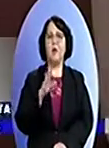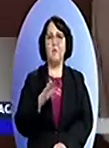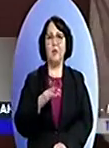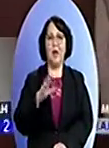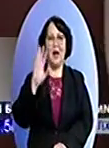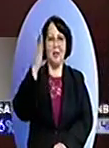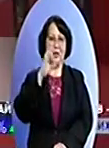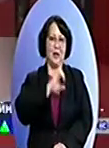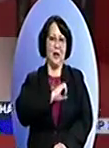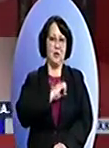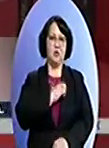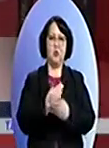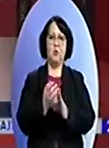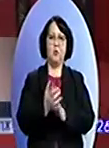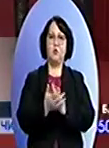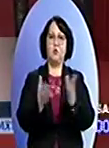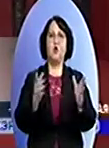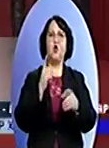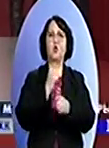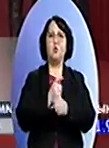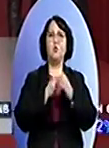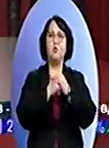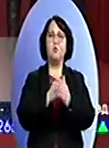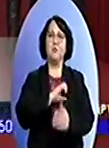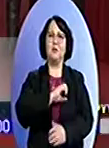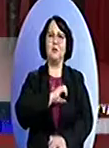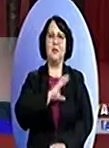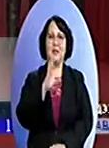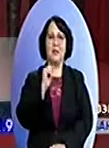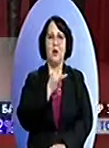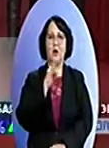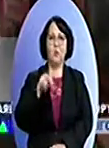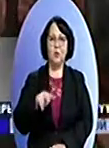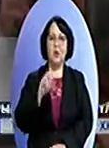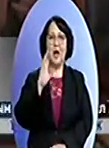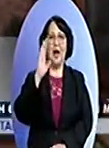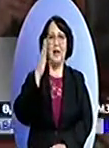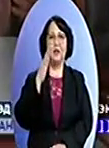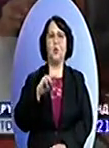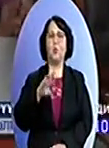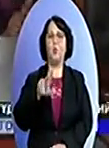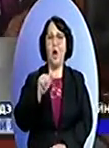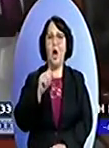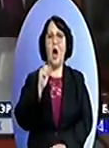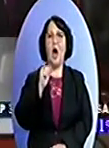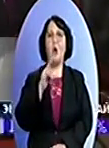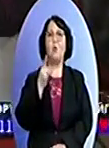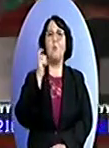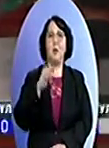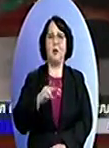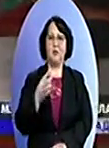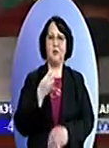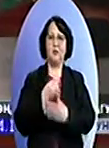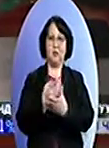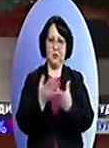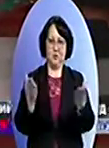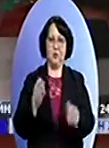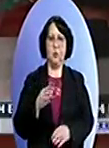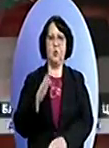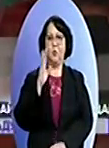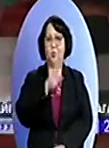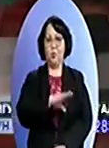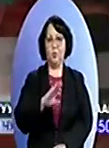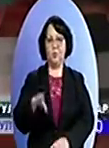ингрэм ил алгалаа. Мөн хөдөлмөрийн хүндэт медалаар Саруул, Алтан Туя, Ариун Бат нарыг шагнасан. Би хүүхдийн төлөвлөлт